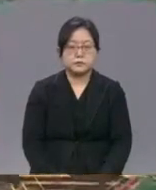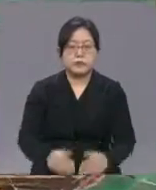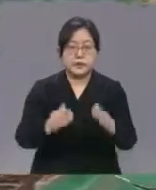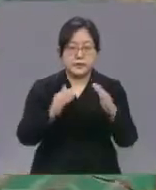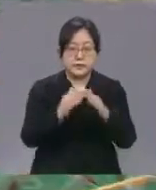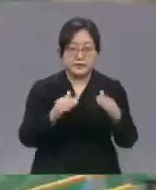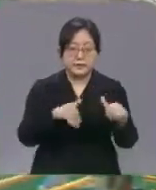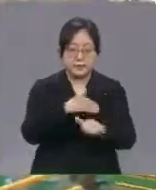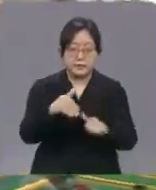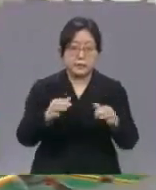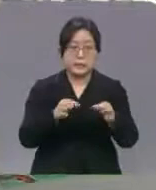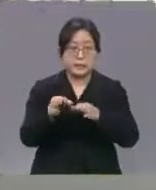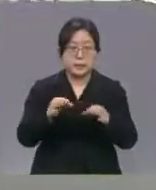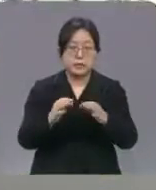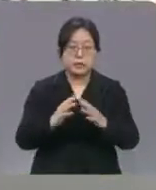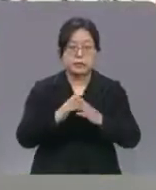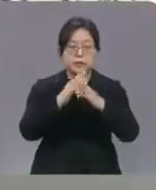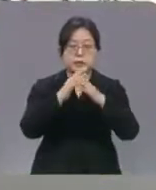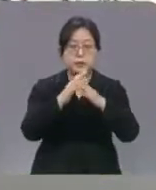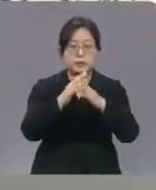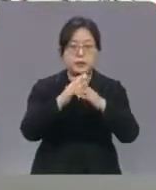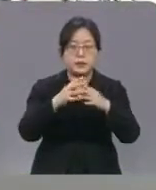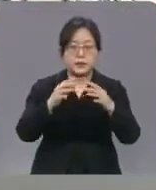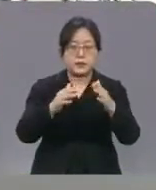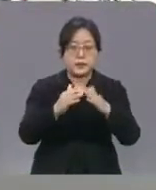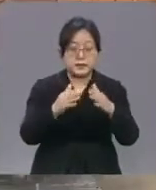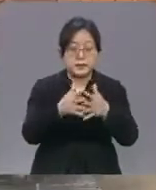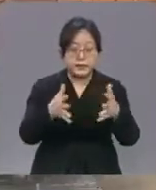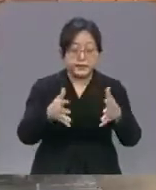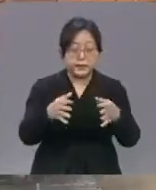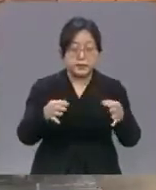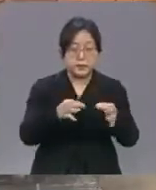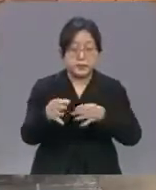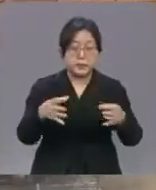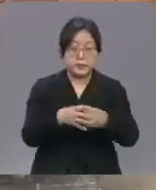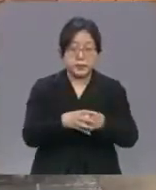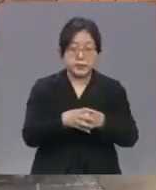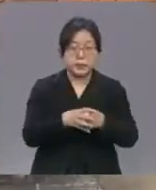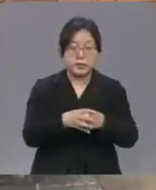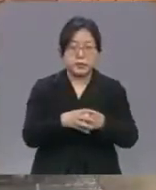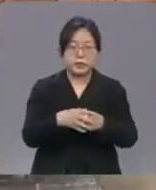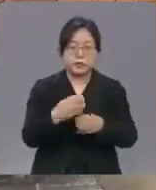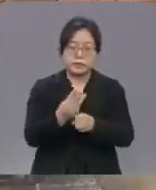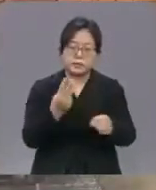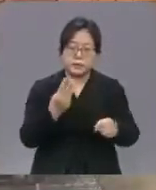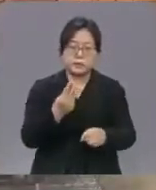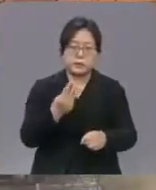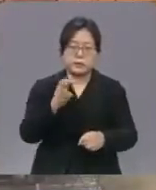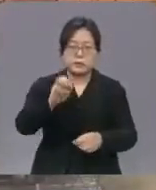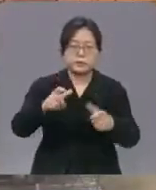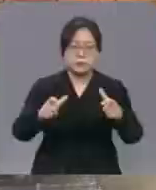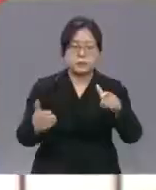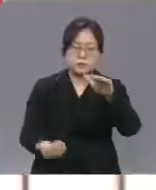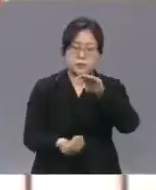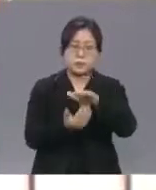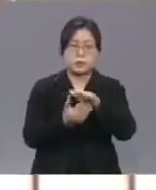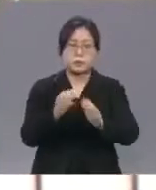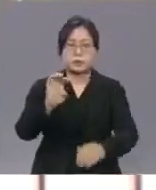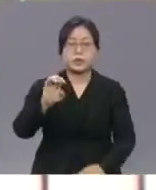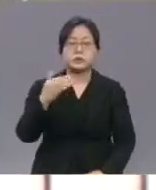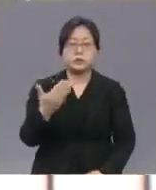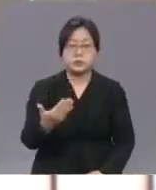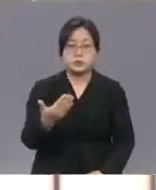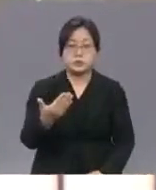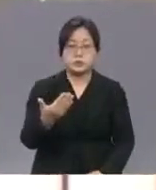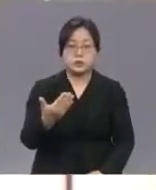주거지역 인근 상업지역에 건축 중인 주상 복합 아파트입니다. 3년 전 당초 사업 계획은 광주 지역 최고층인